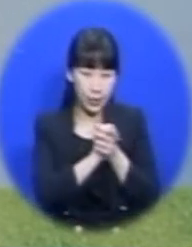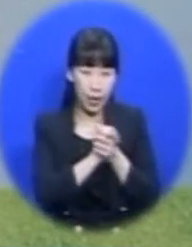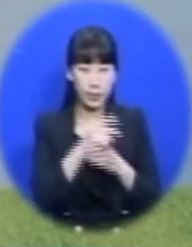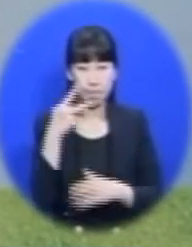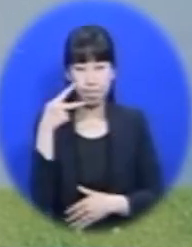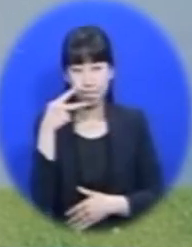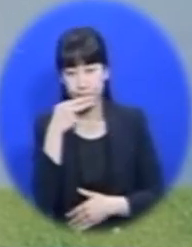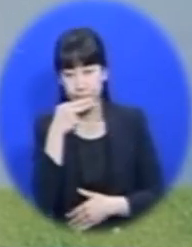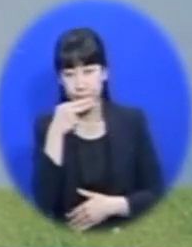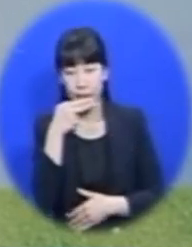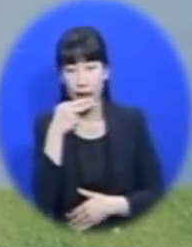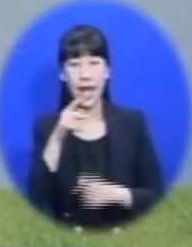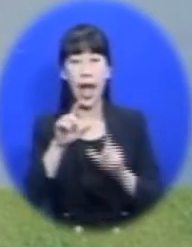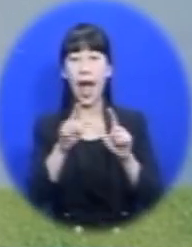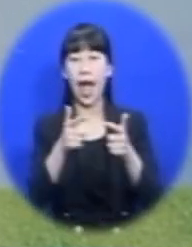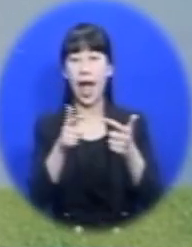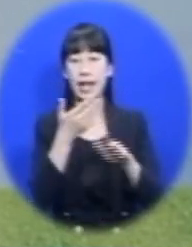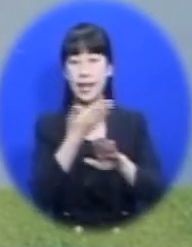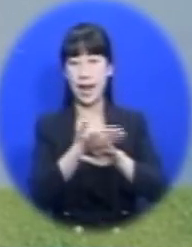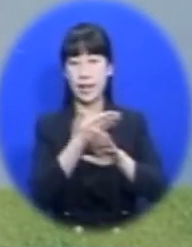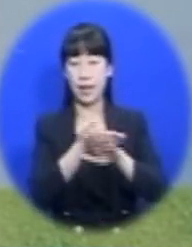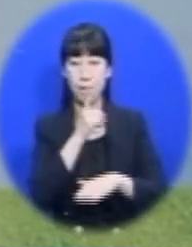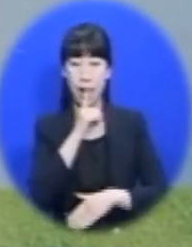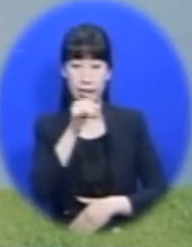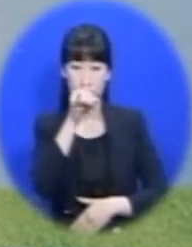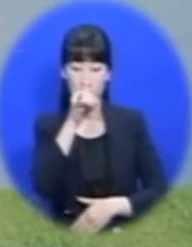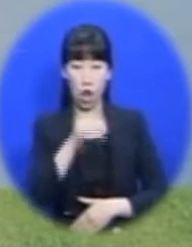성도가 아니다라고 했습니다.